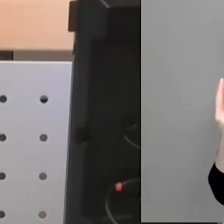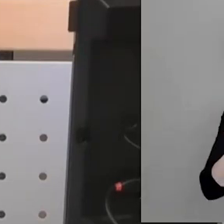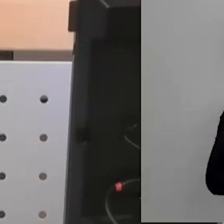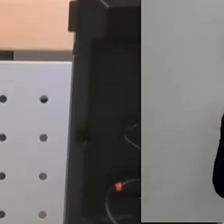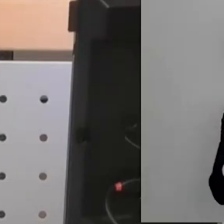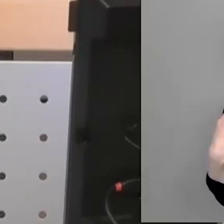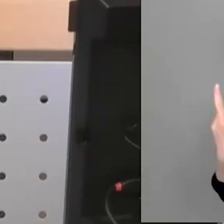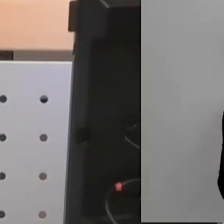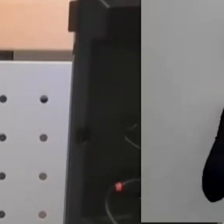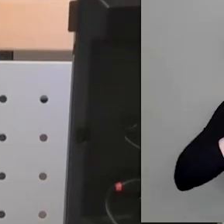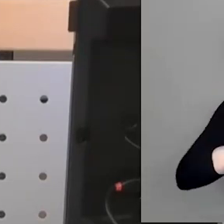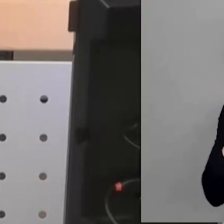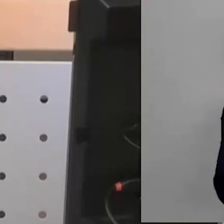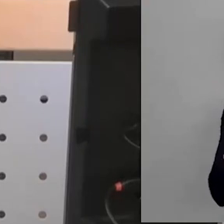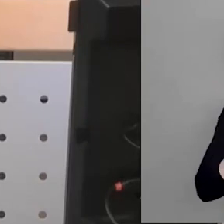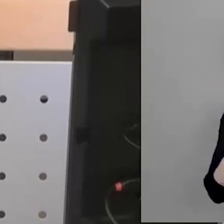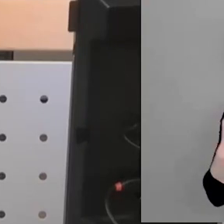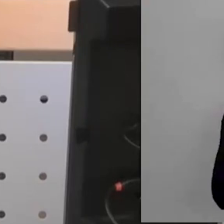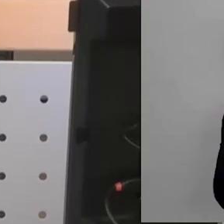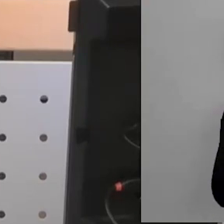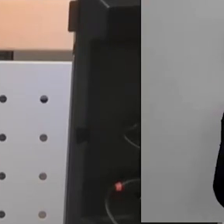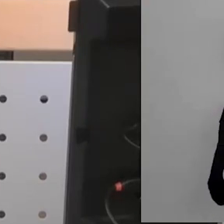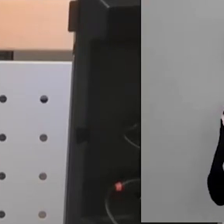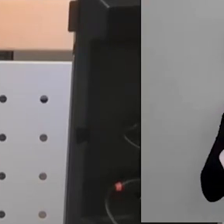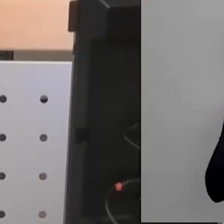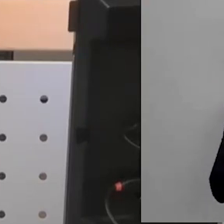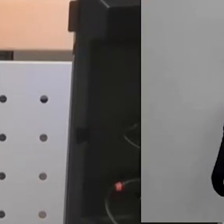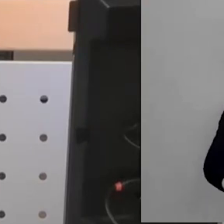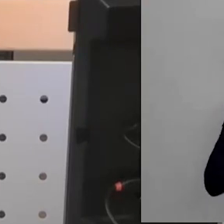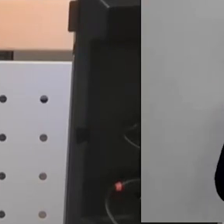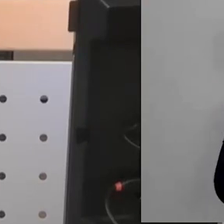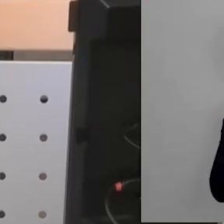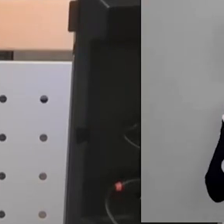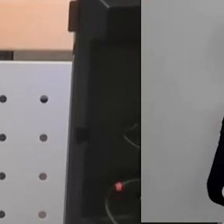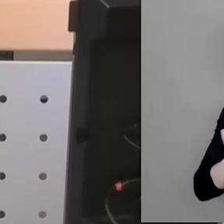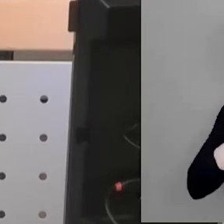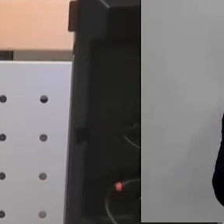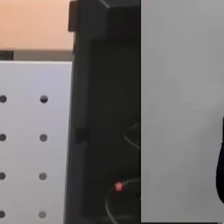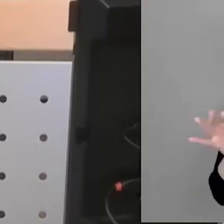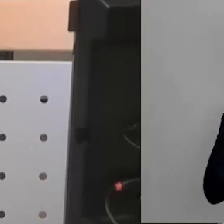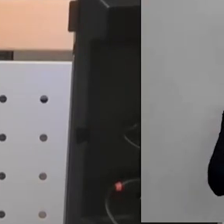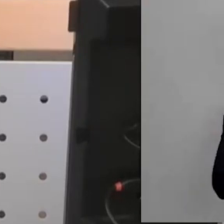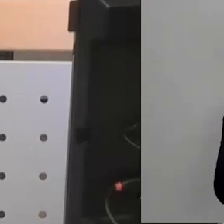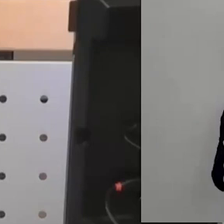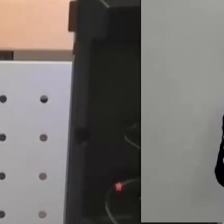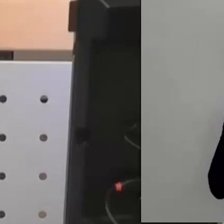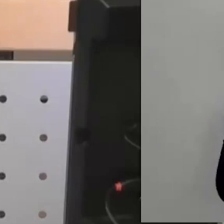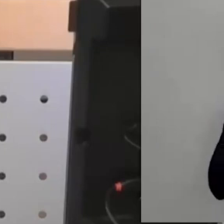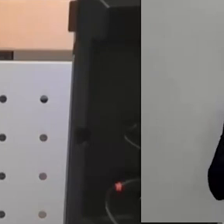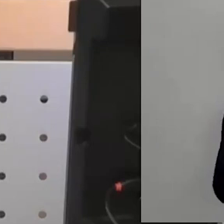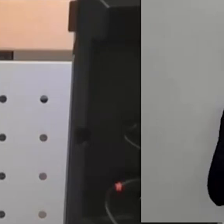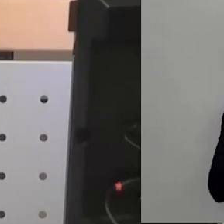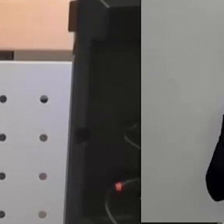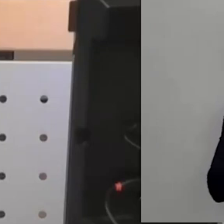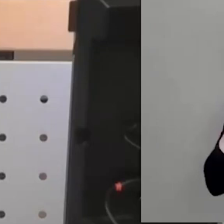die Erledigung von Hausaufgaben, für Ganztagsangebote und ein sicherer Rückzugsort. Die Schulbibliothek ist dabei ein